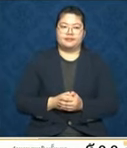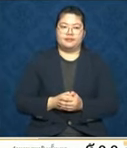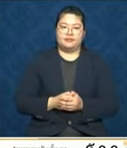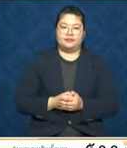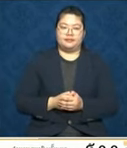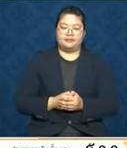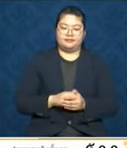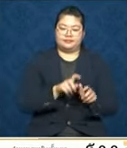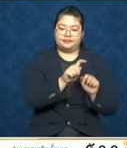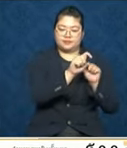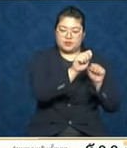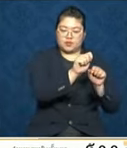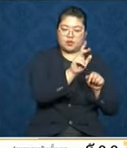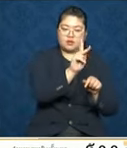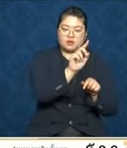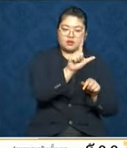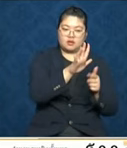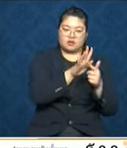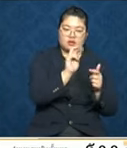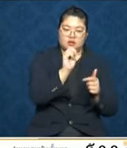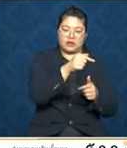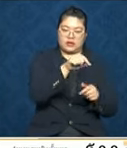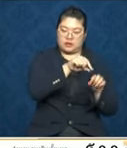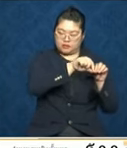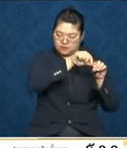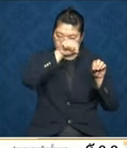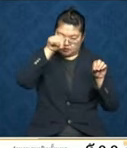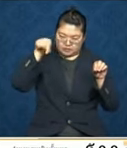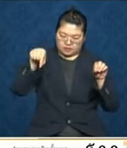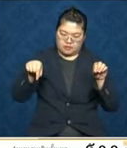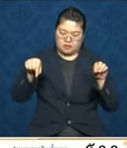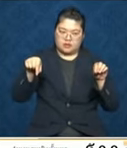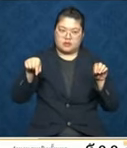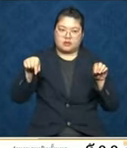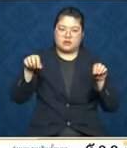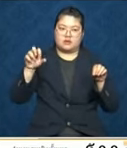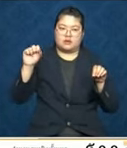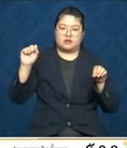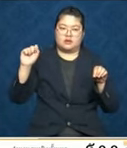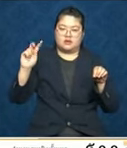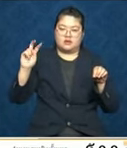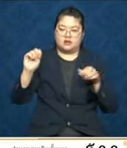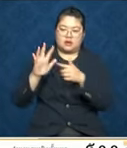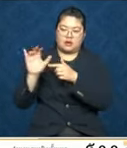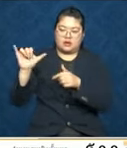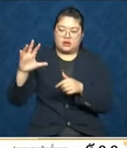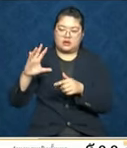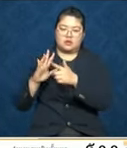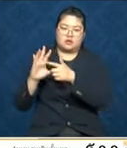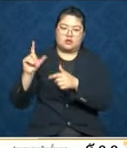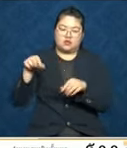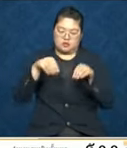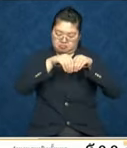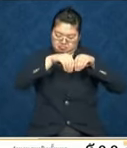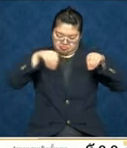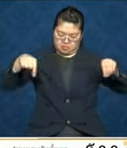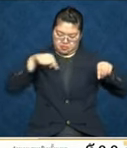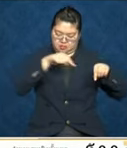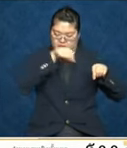ากตำบลกลางอำเภอเดชอุดมค่ะเชื่อมอำเภอนาจลวยจะมีอยู่ช่วงระยะหนึ่งนะคะประมาณ2กิโลเม